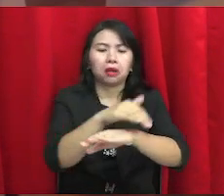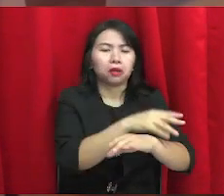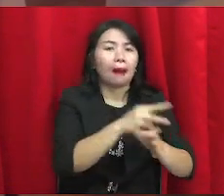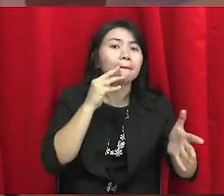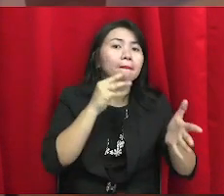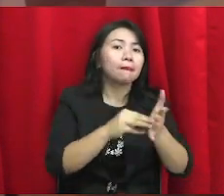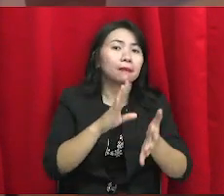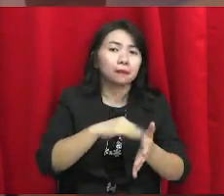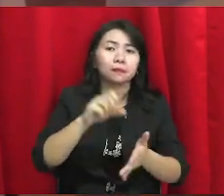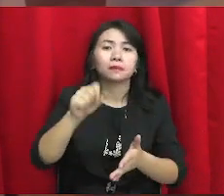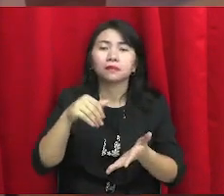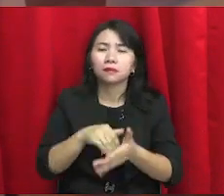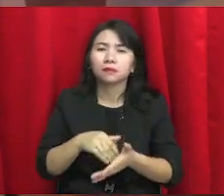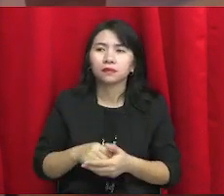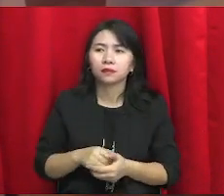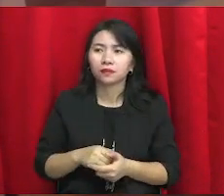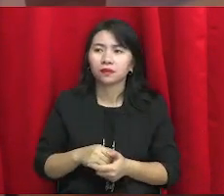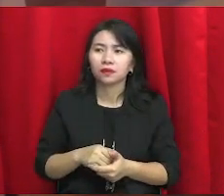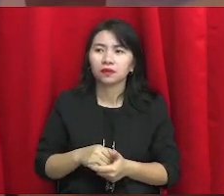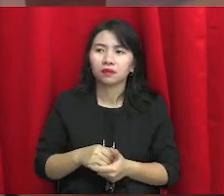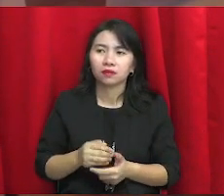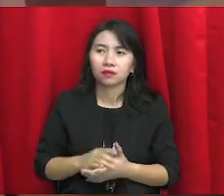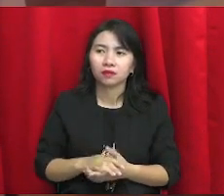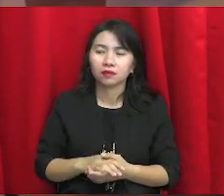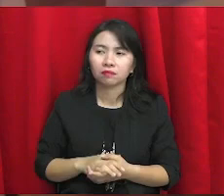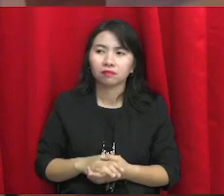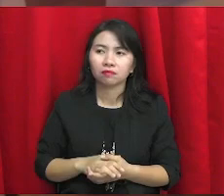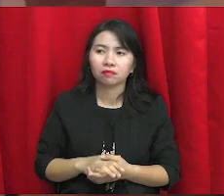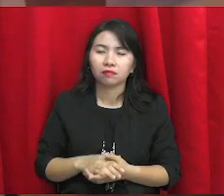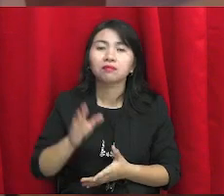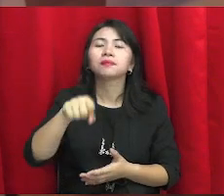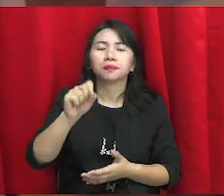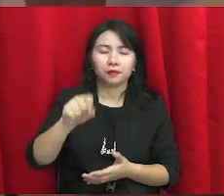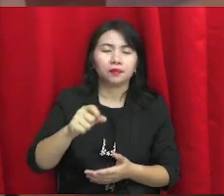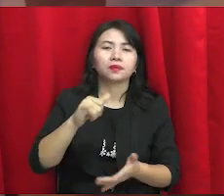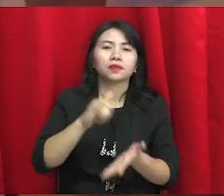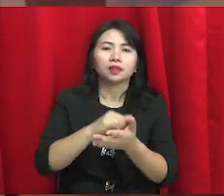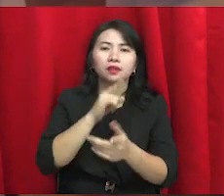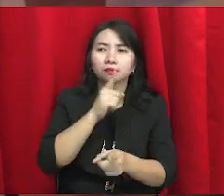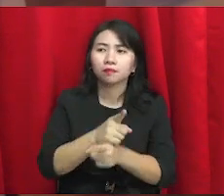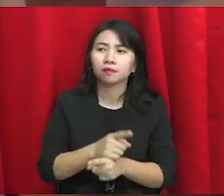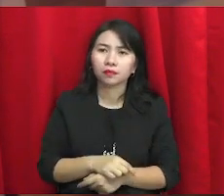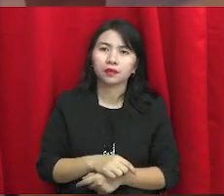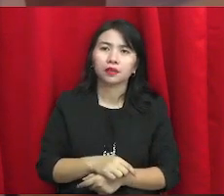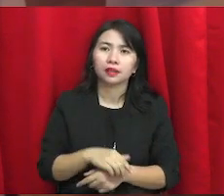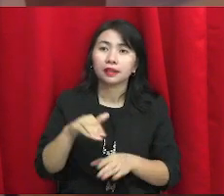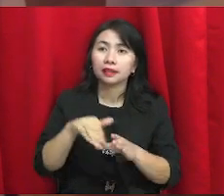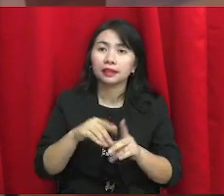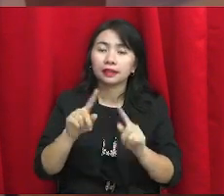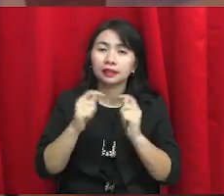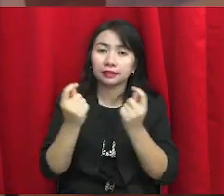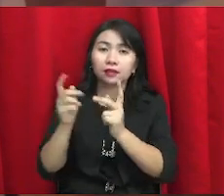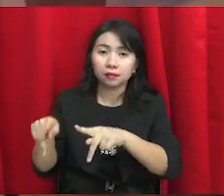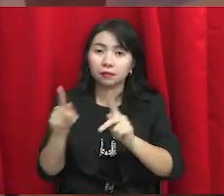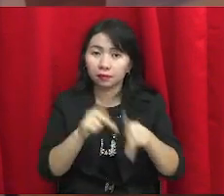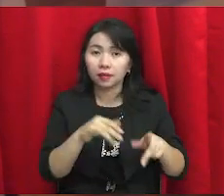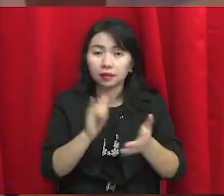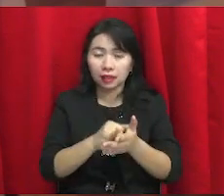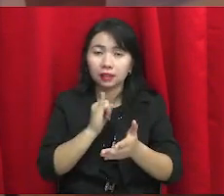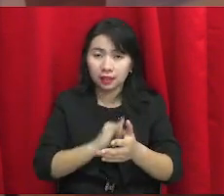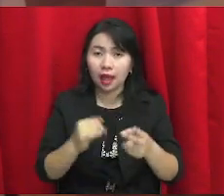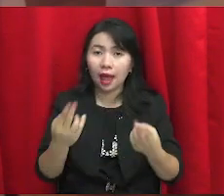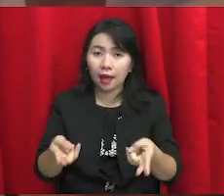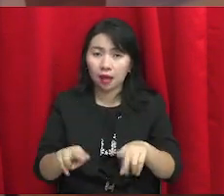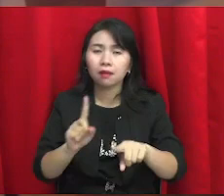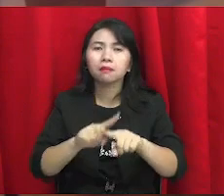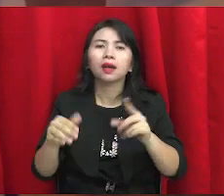ganun po yung, pero yung sweet messages daw. Right. Yung ganun sir, totoo po yun sa, kahit nga, kahit po sa team prep, nangyayari naman po talaga based yun on eh. Pero